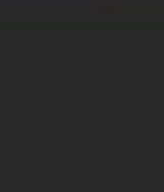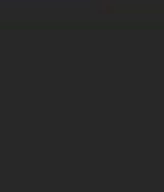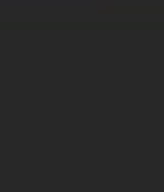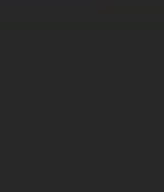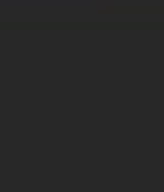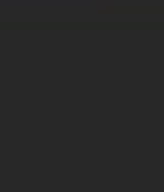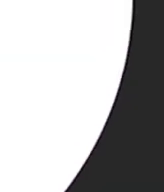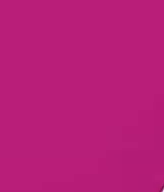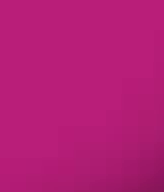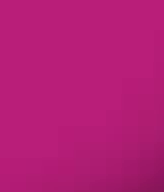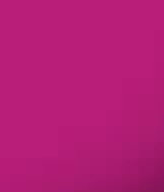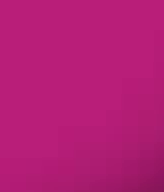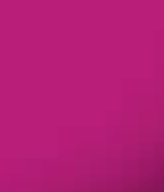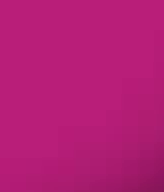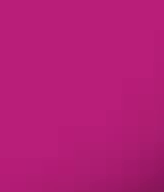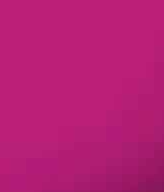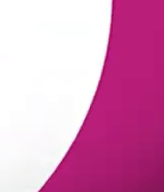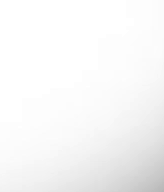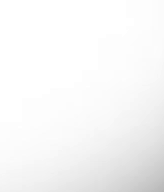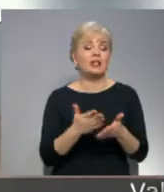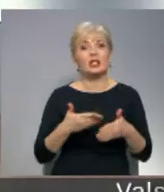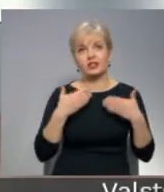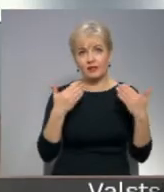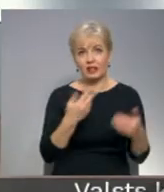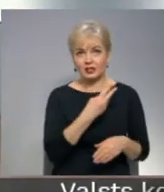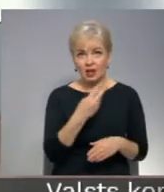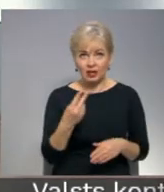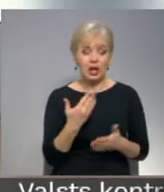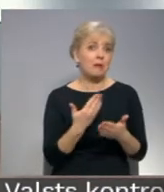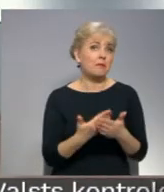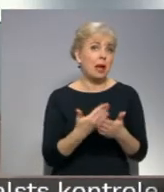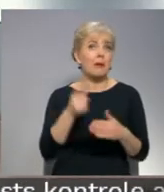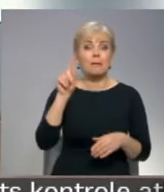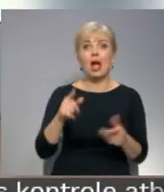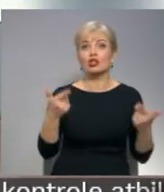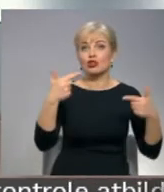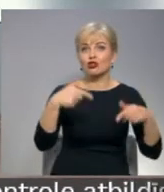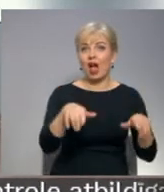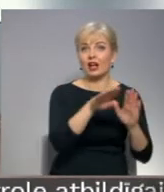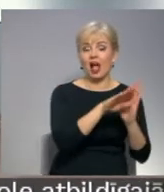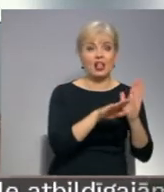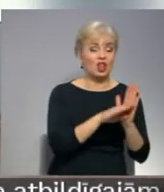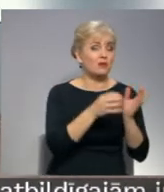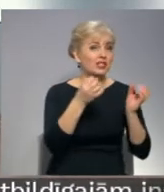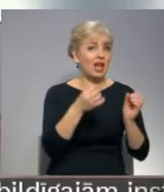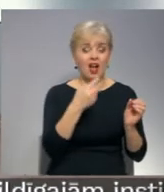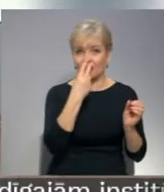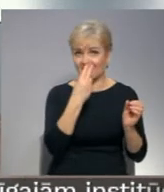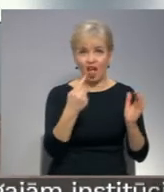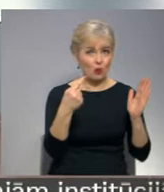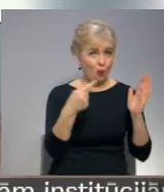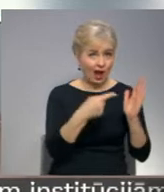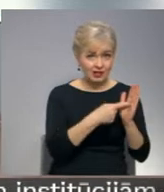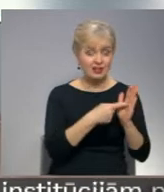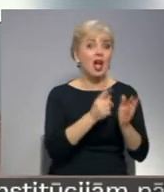Re, viss ēters ir te! Ja mēneša laikā likumā skaidri nenorādīs, ka skolotāja algas pieauguma